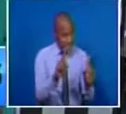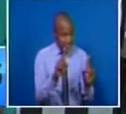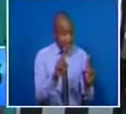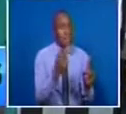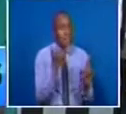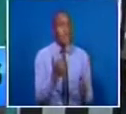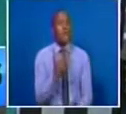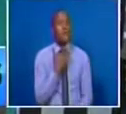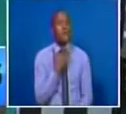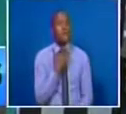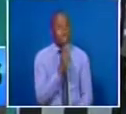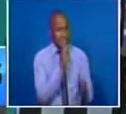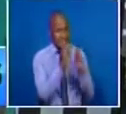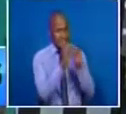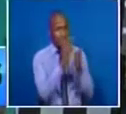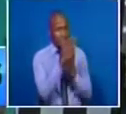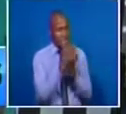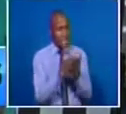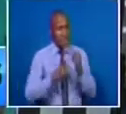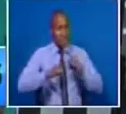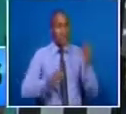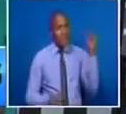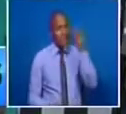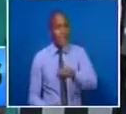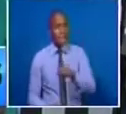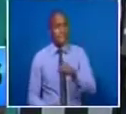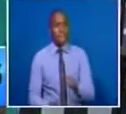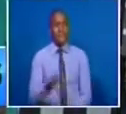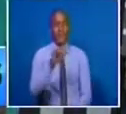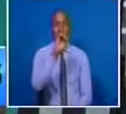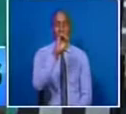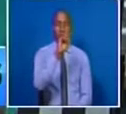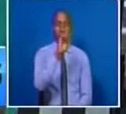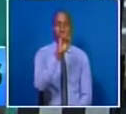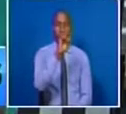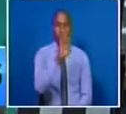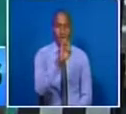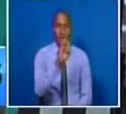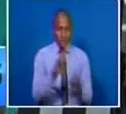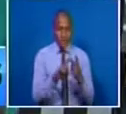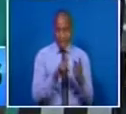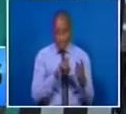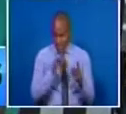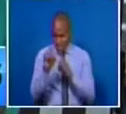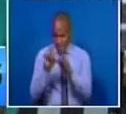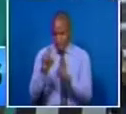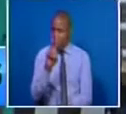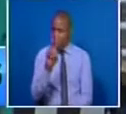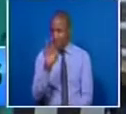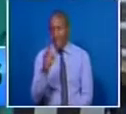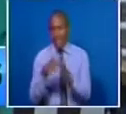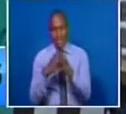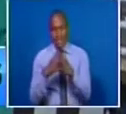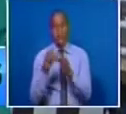wacha tuzungumze na baadhi ya wale ambao wako hapa. Sheifa Okore mwenzangu wa Chinga ataweza kumuuliza mawili matatu kabla pia